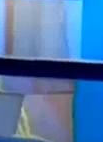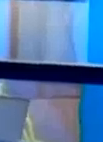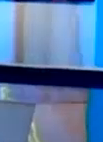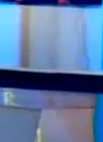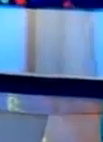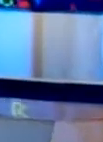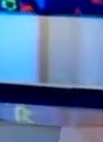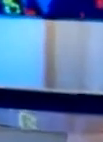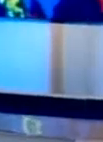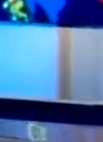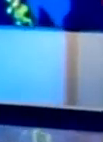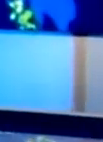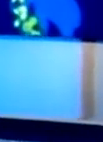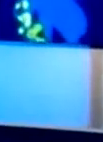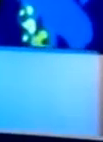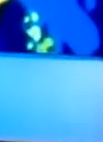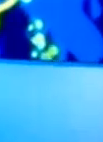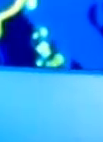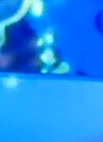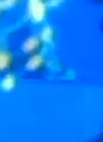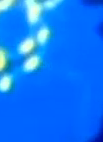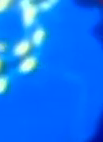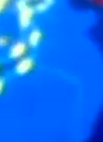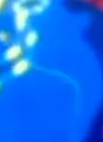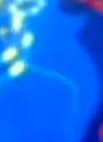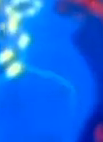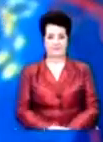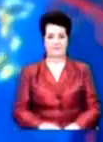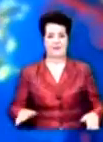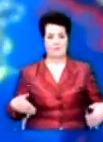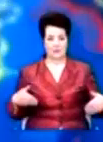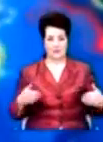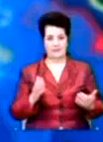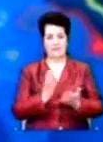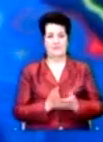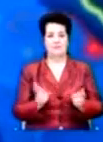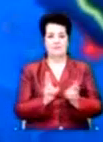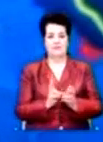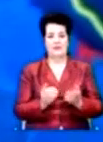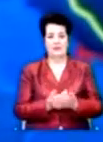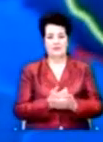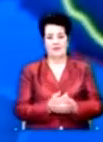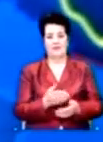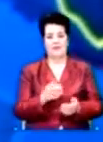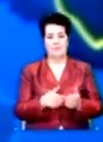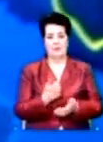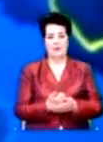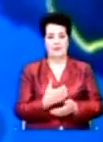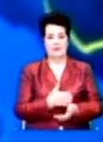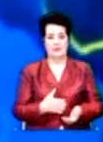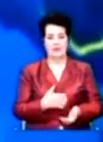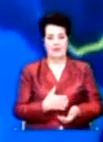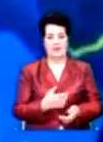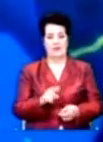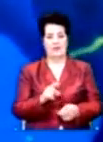Victoria Ocară vă prezintă Telejurnalul. Bună ziua, bine v-am găsit la Telejurnal. Iată cele mai importante